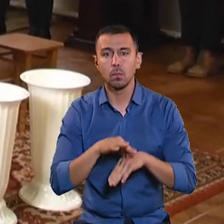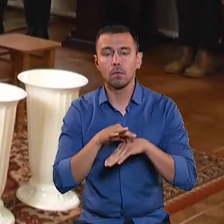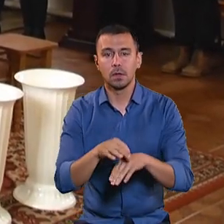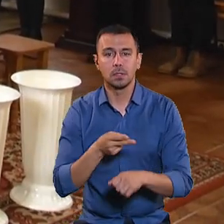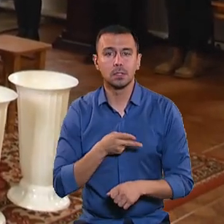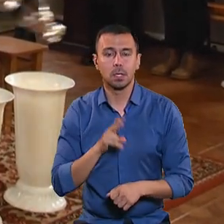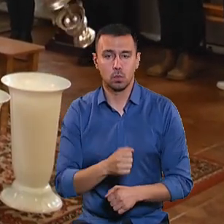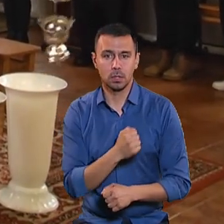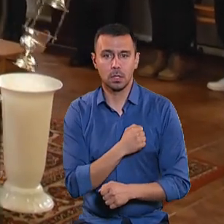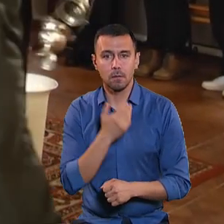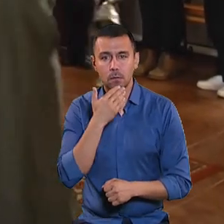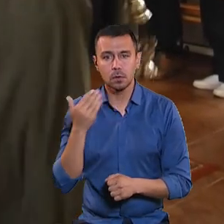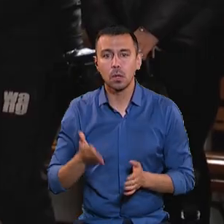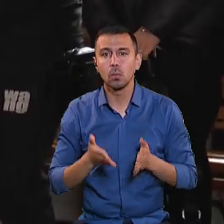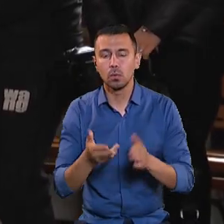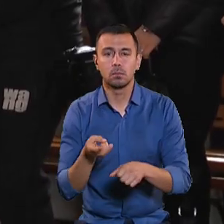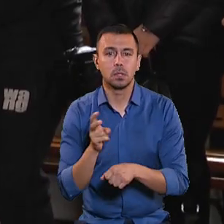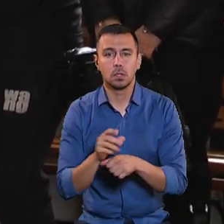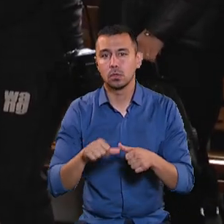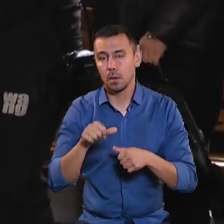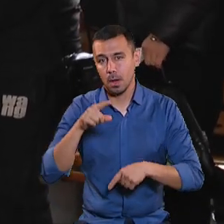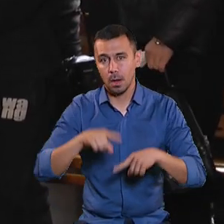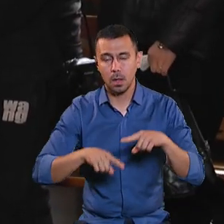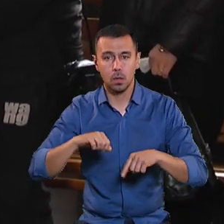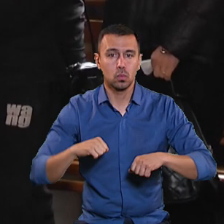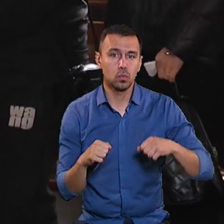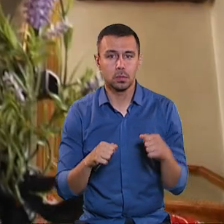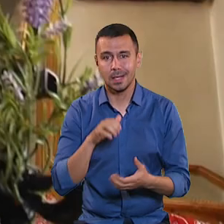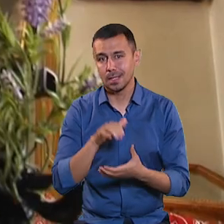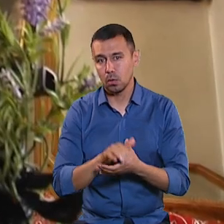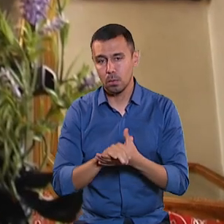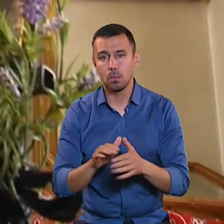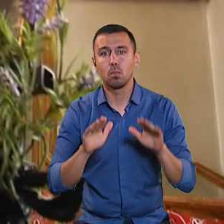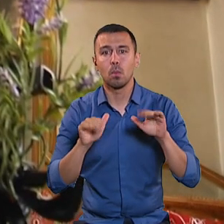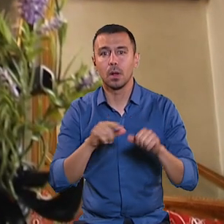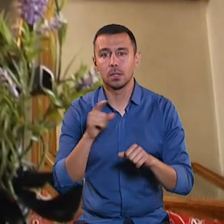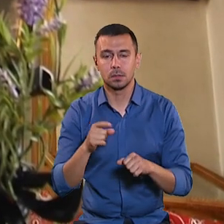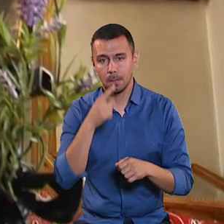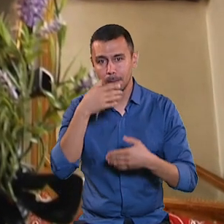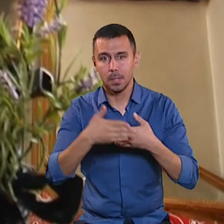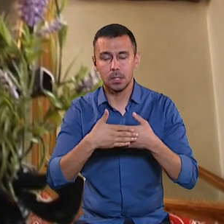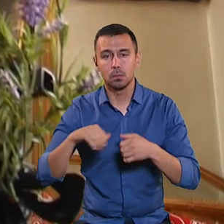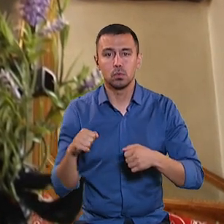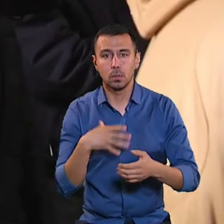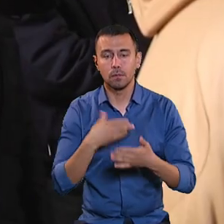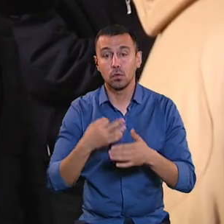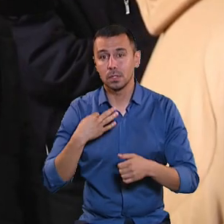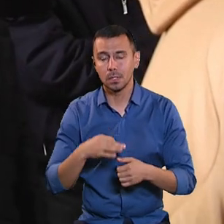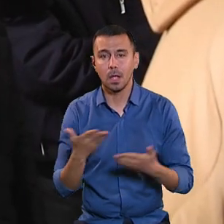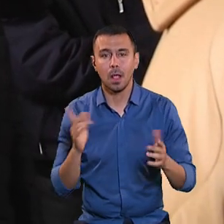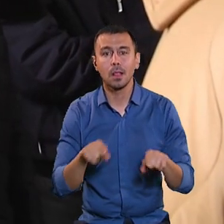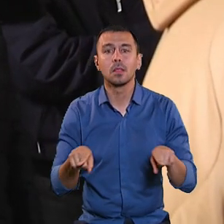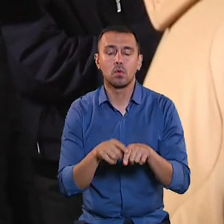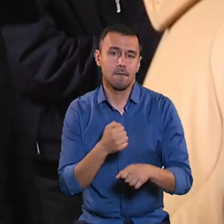загиблого захисника в останню путь прийшли зокрема рідні друзі та знайомі попрощатися із близьким другом свого сина який